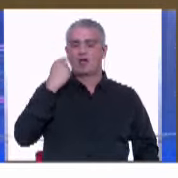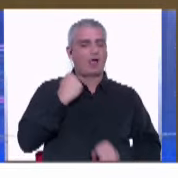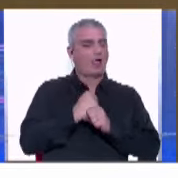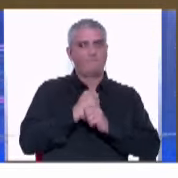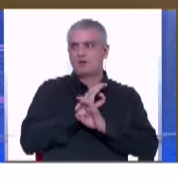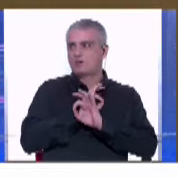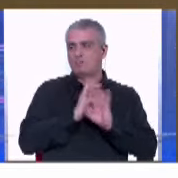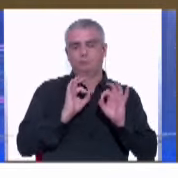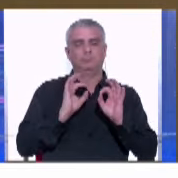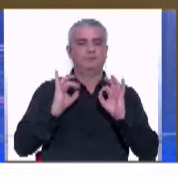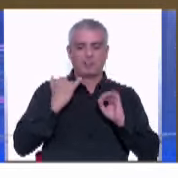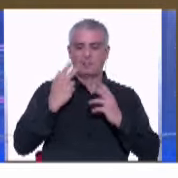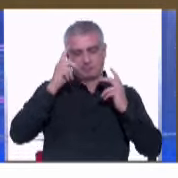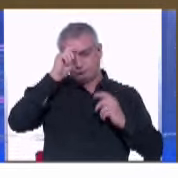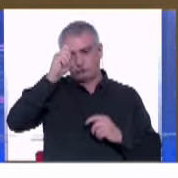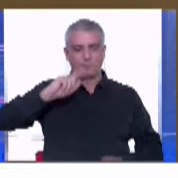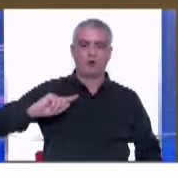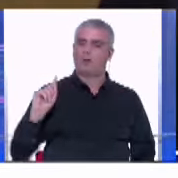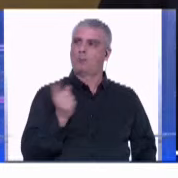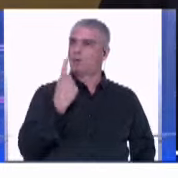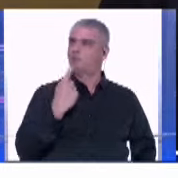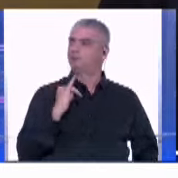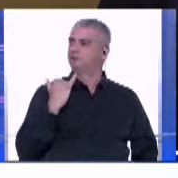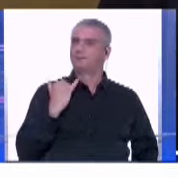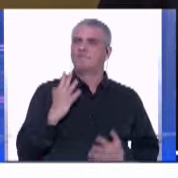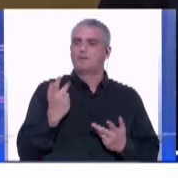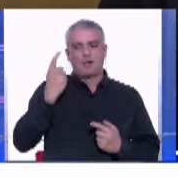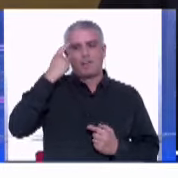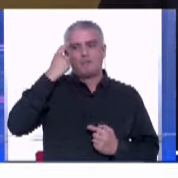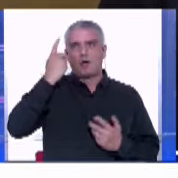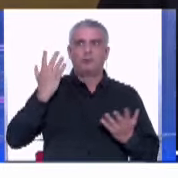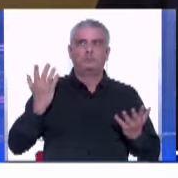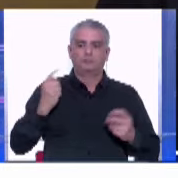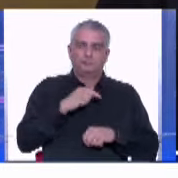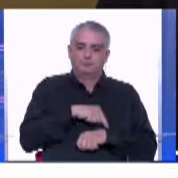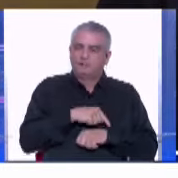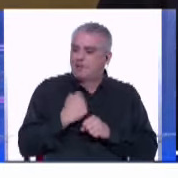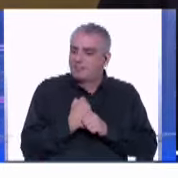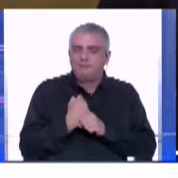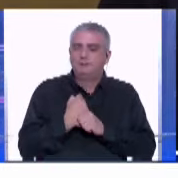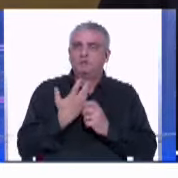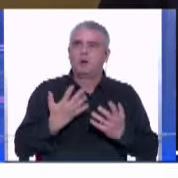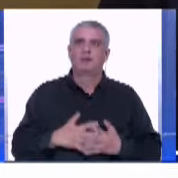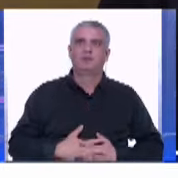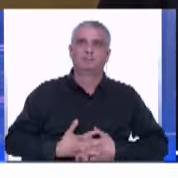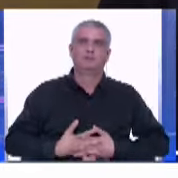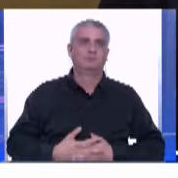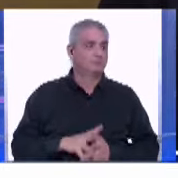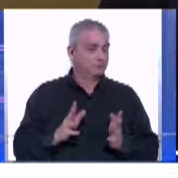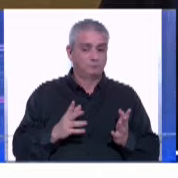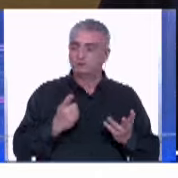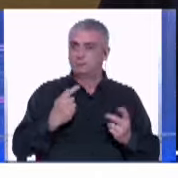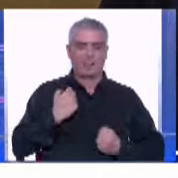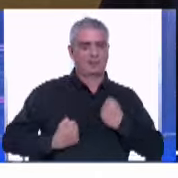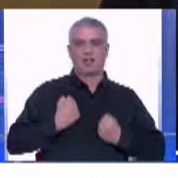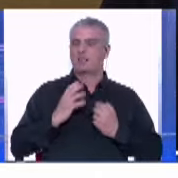נהדרת, אז בהחלט מגיע שפו לכולם. לגמרי, ומה עובר בראש תוך כדי הביצוע? האדרנלין הוא ברמה גבוהה